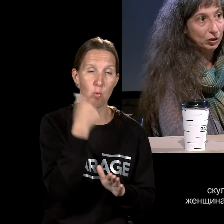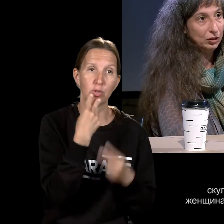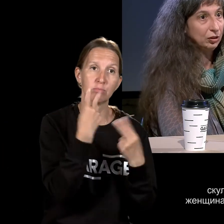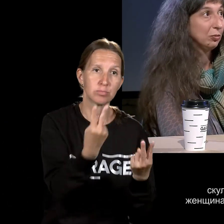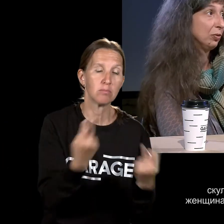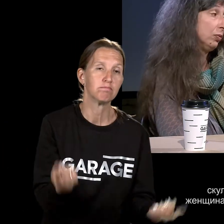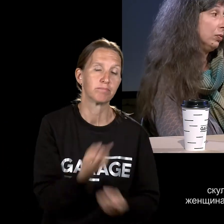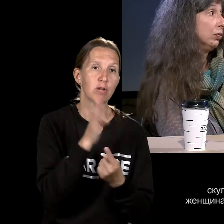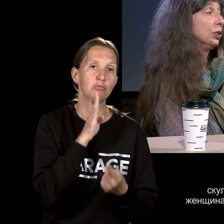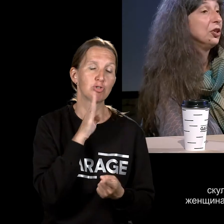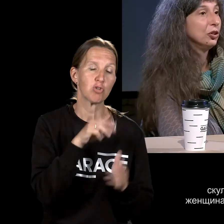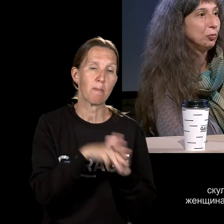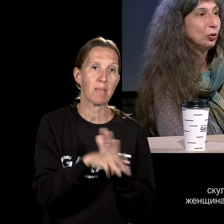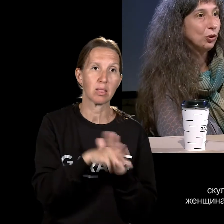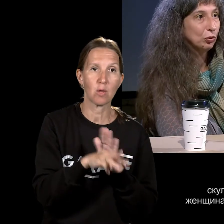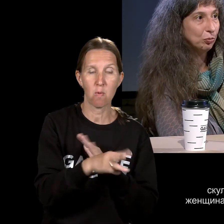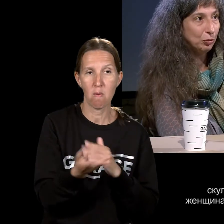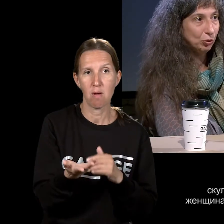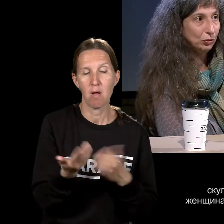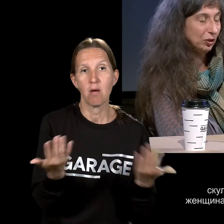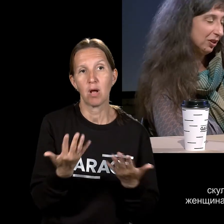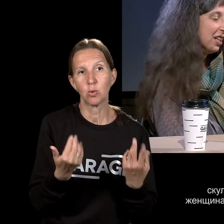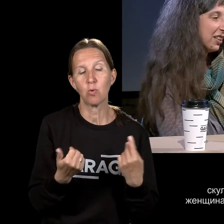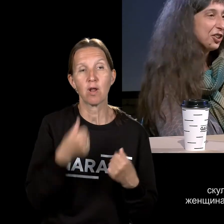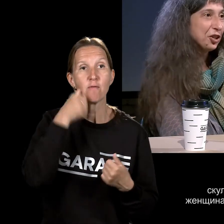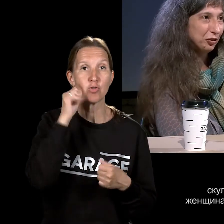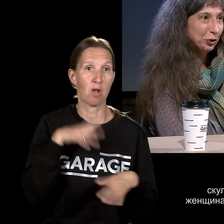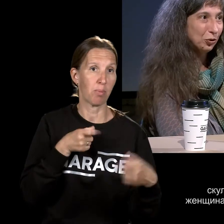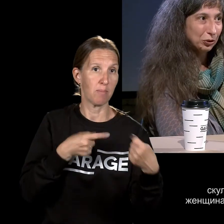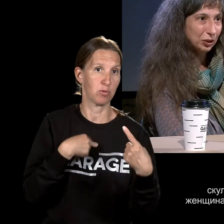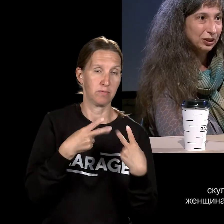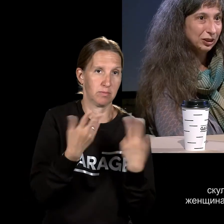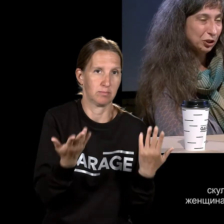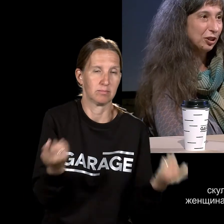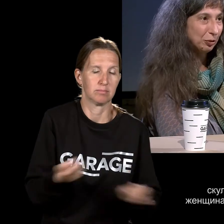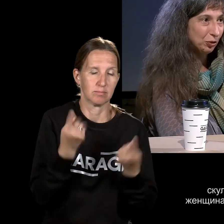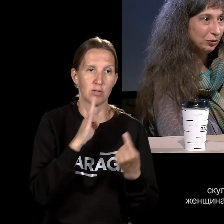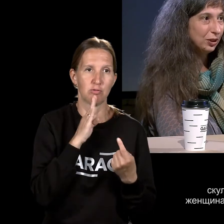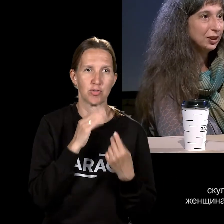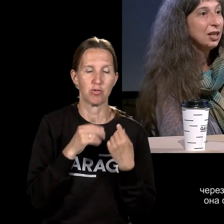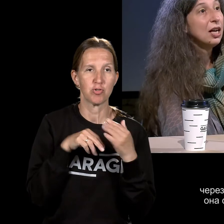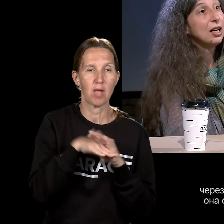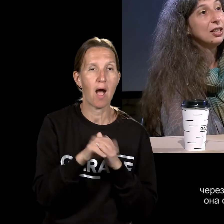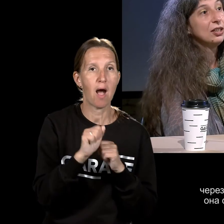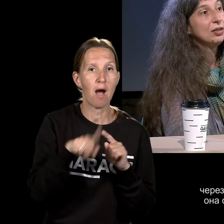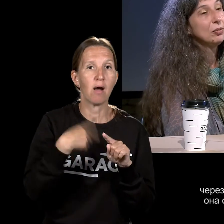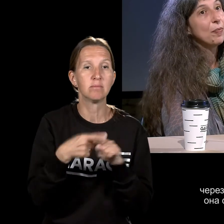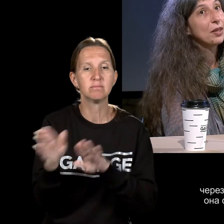году выглядела женщина в метро, которая была просто как женщина в метро, которая сидела вчера напротив нас,